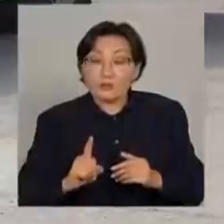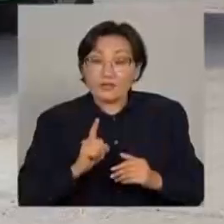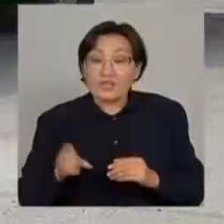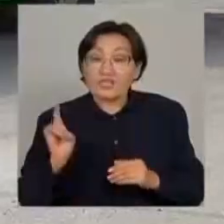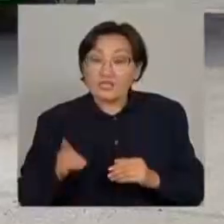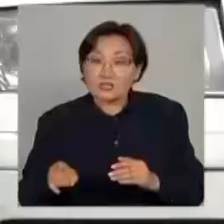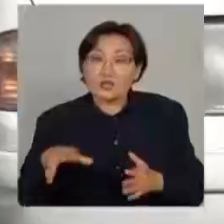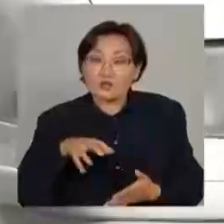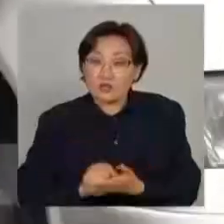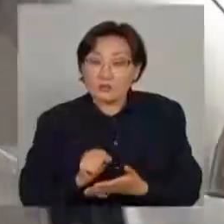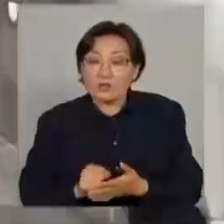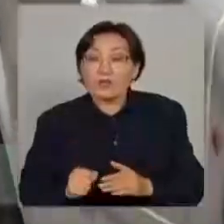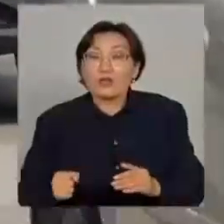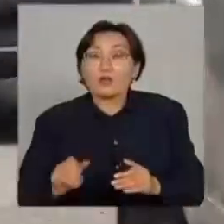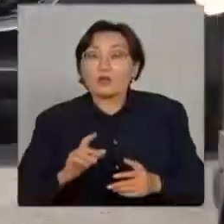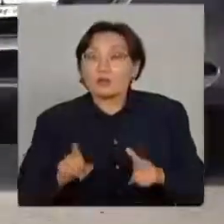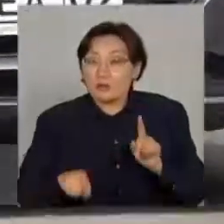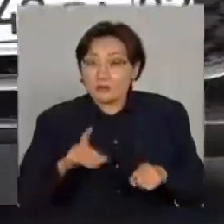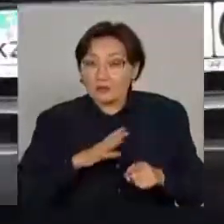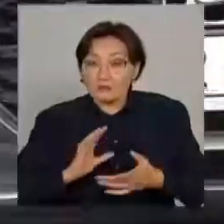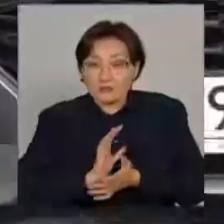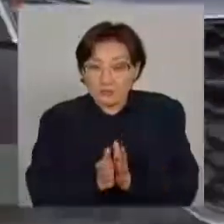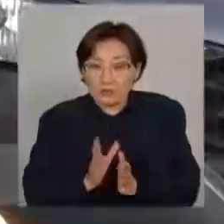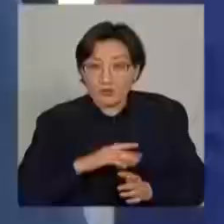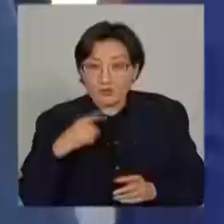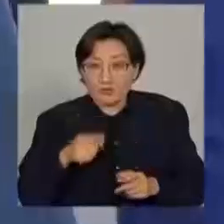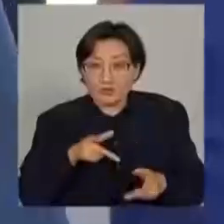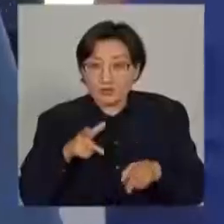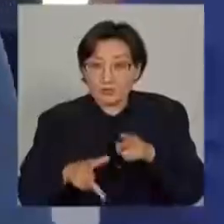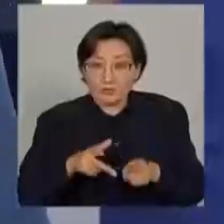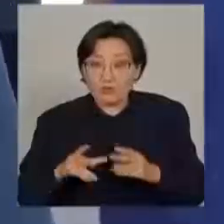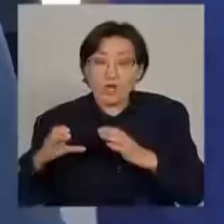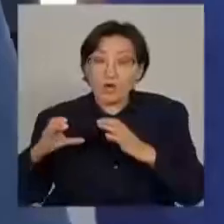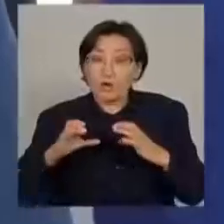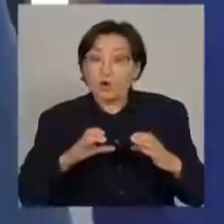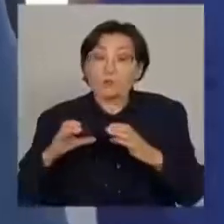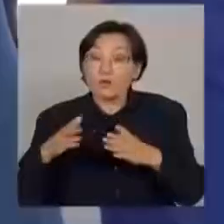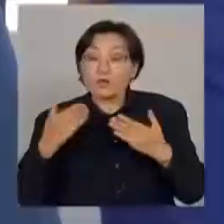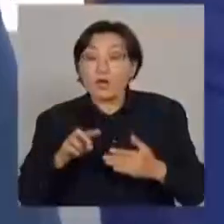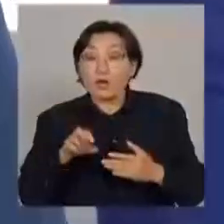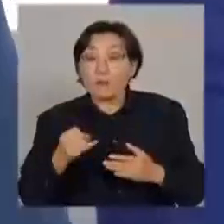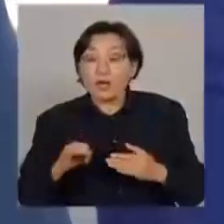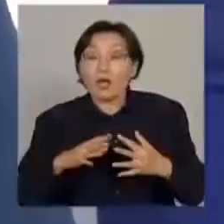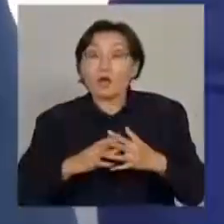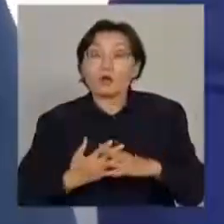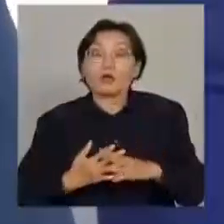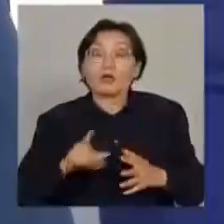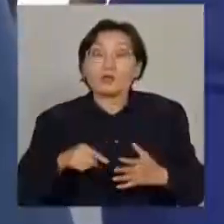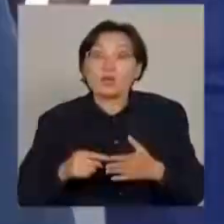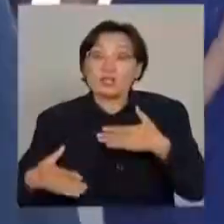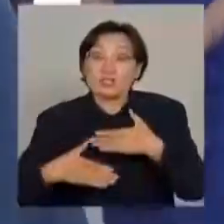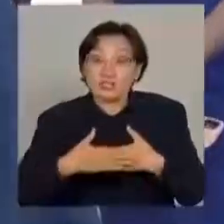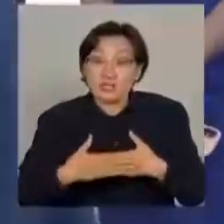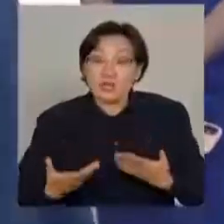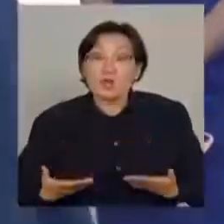такси жалдаймыз. Оның өзіне симай қалып жататын кездер болады деп қынжылады. Қоғамдық көлік жоқ мына Абай ауылында. Қаланың іргесінде